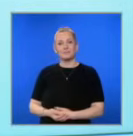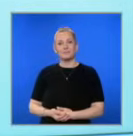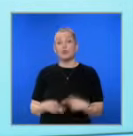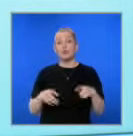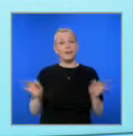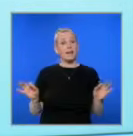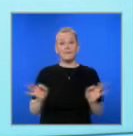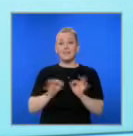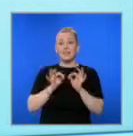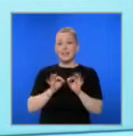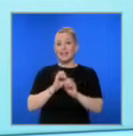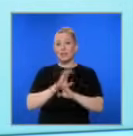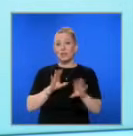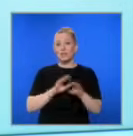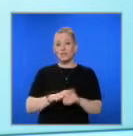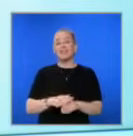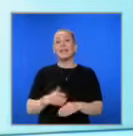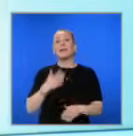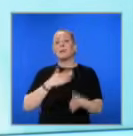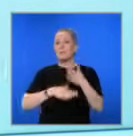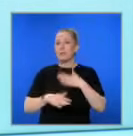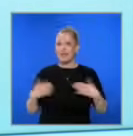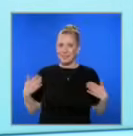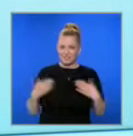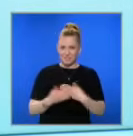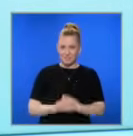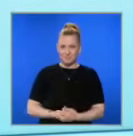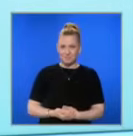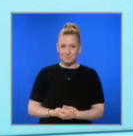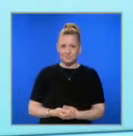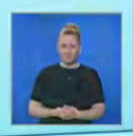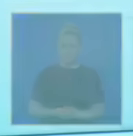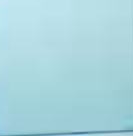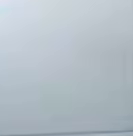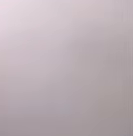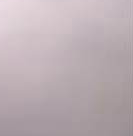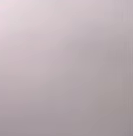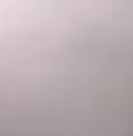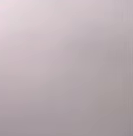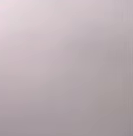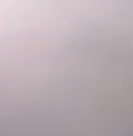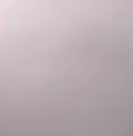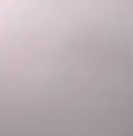всъщност е финала на емисията ни. Още новини в 20 часа. Довиждане.